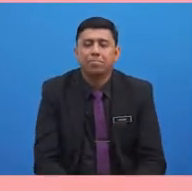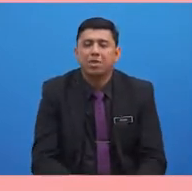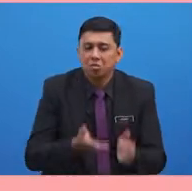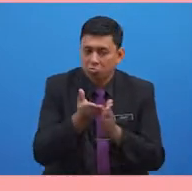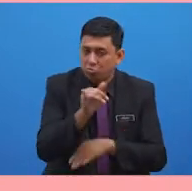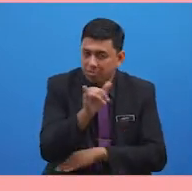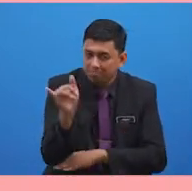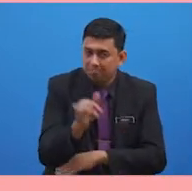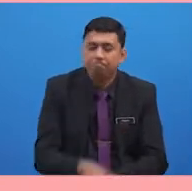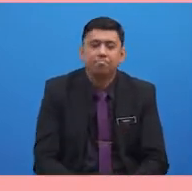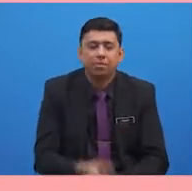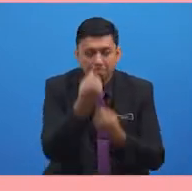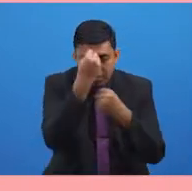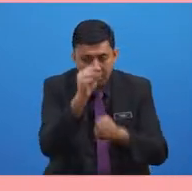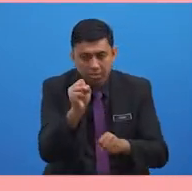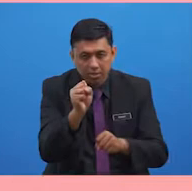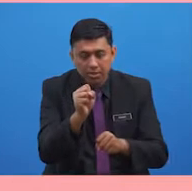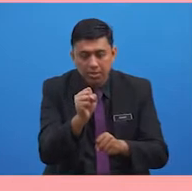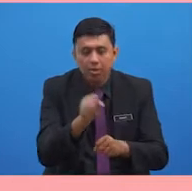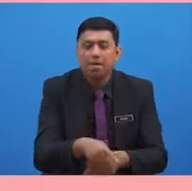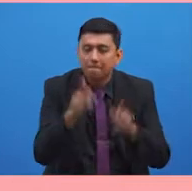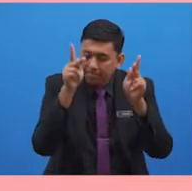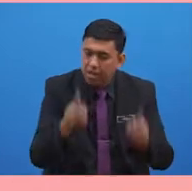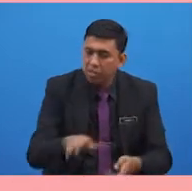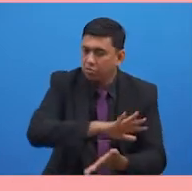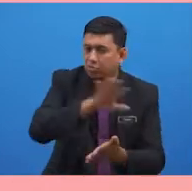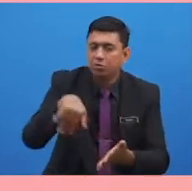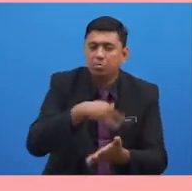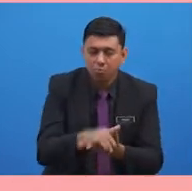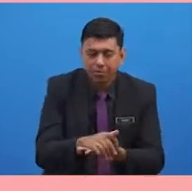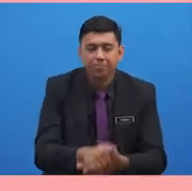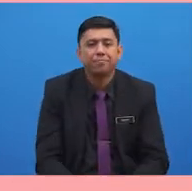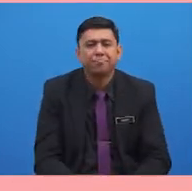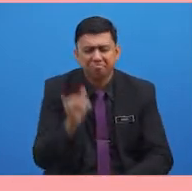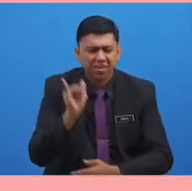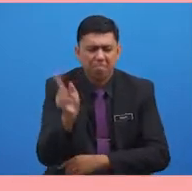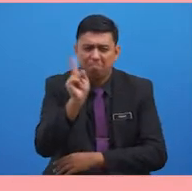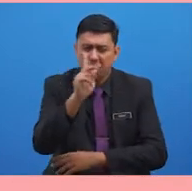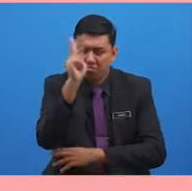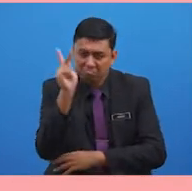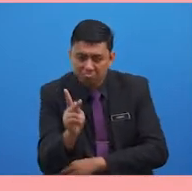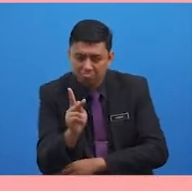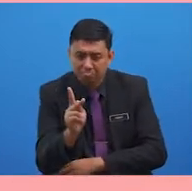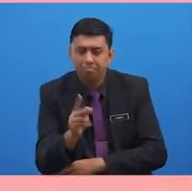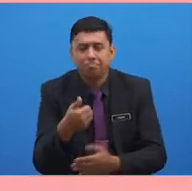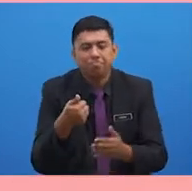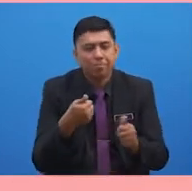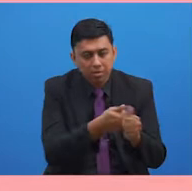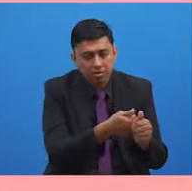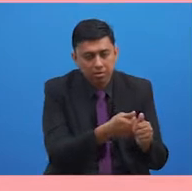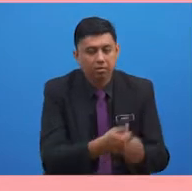Soalan seterusnya, bersedia ya para pelajar sekalian? Yang manakah antara